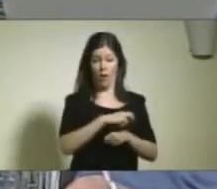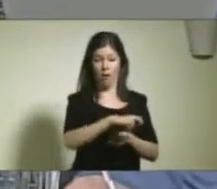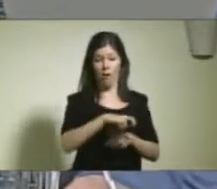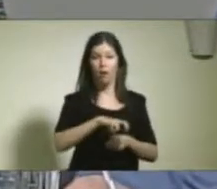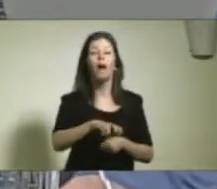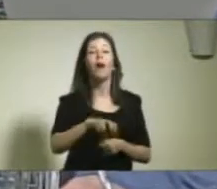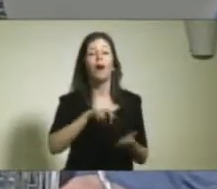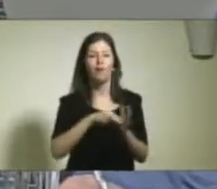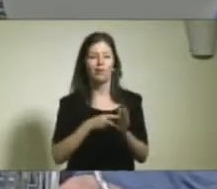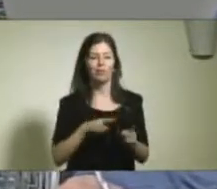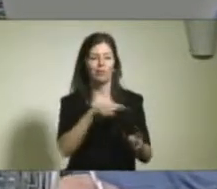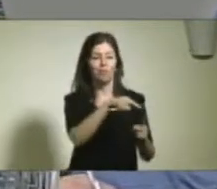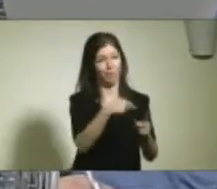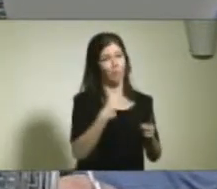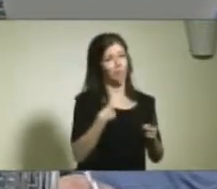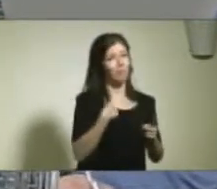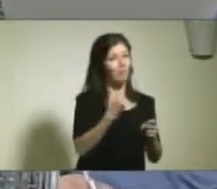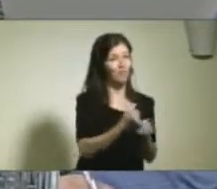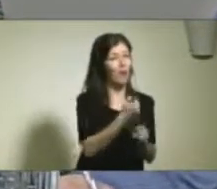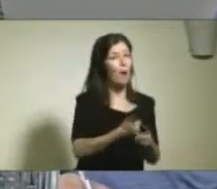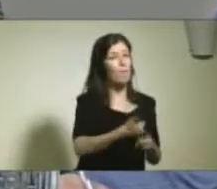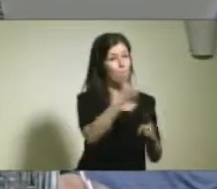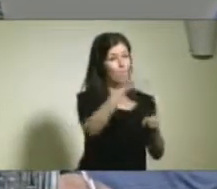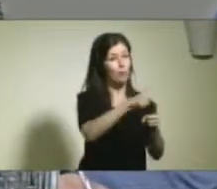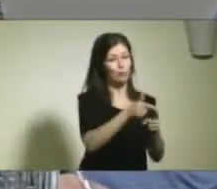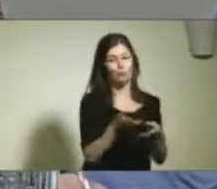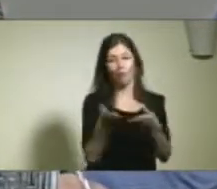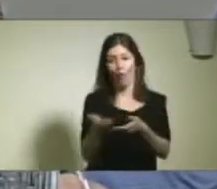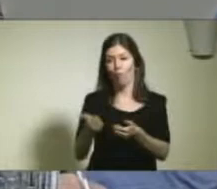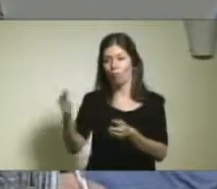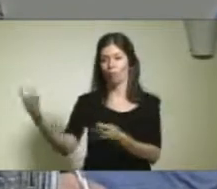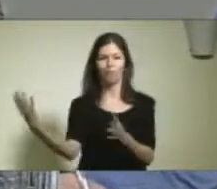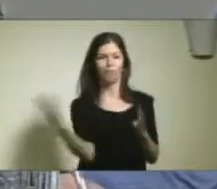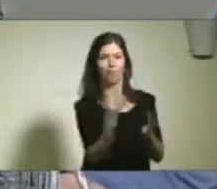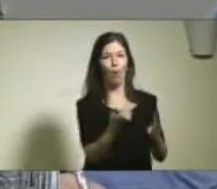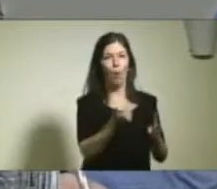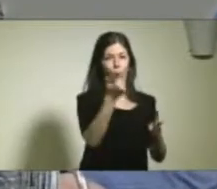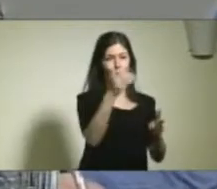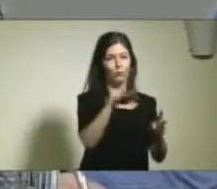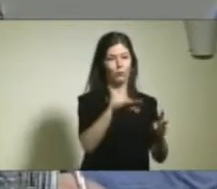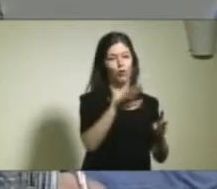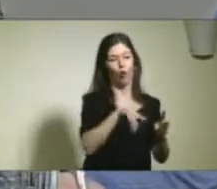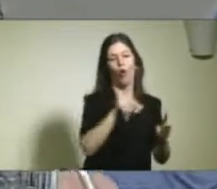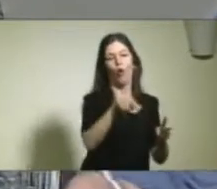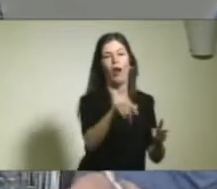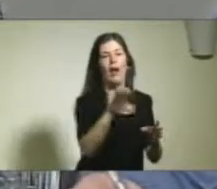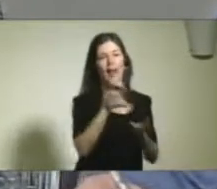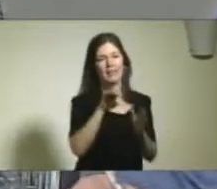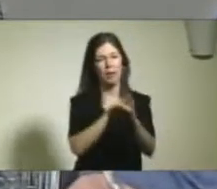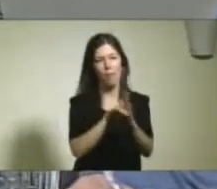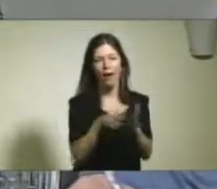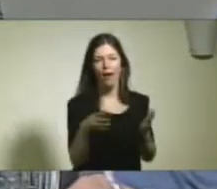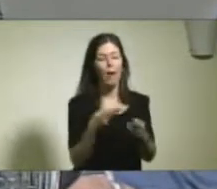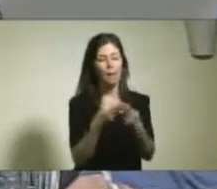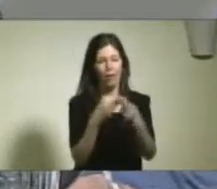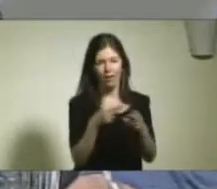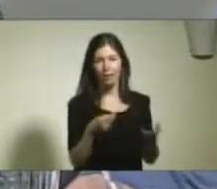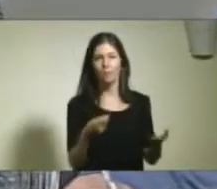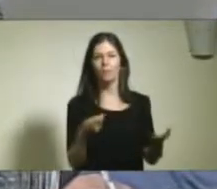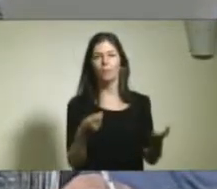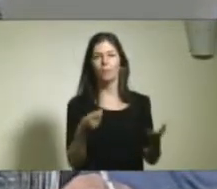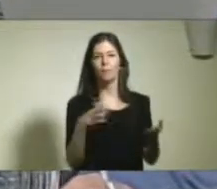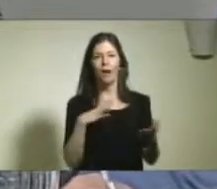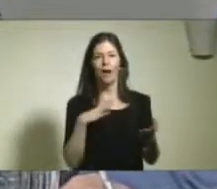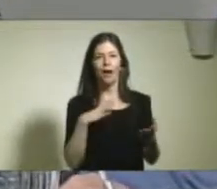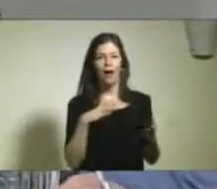priori, ça serait nous qui en ferions le plus. Les gens se tourneraient plus vers nous que sur la Caisse d'épargne. Évidemment, les banques ne se sont pas